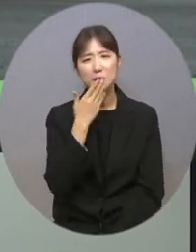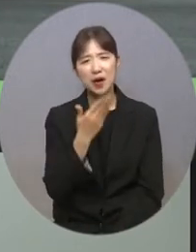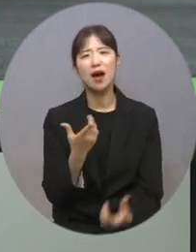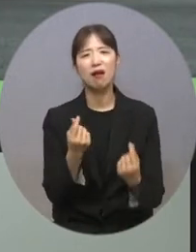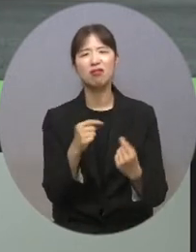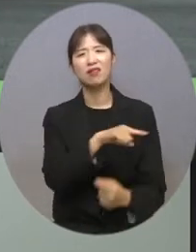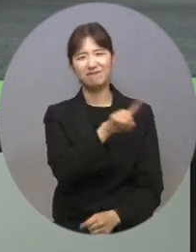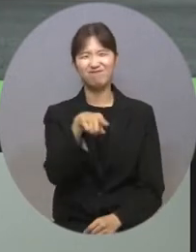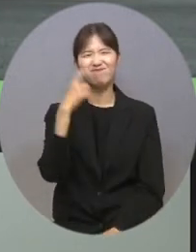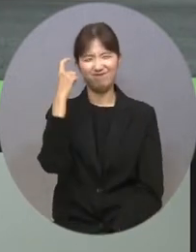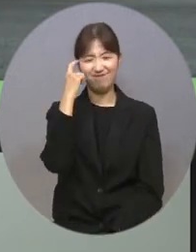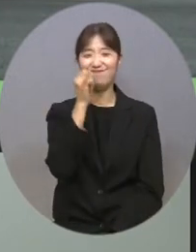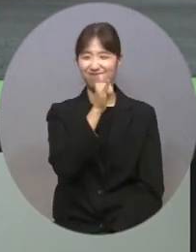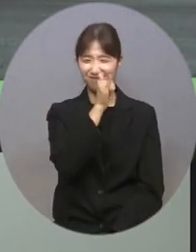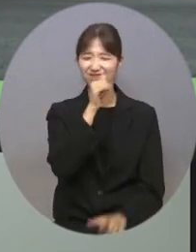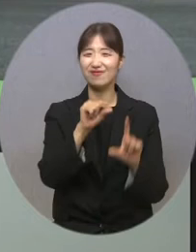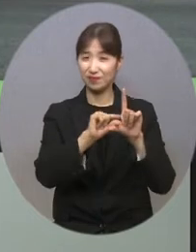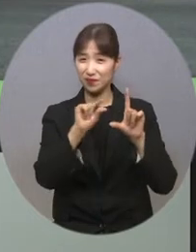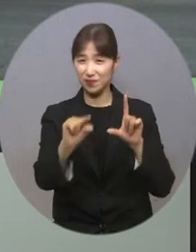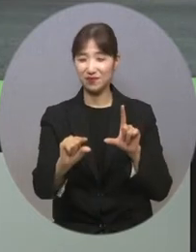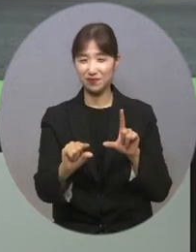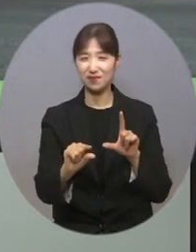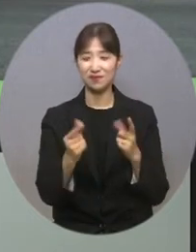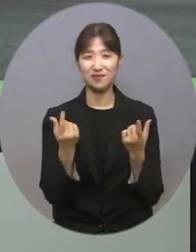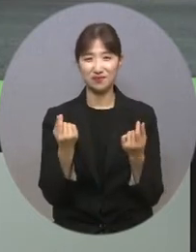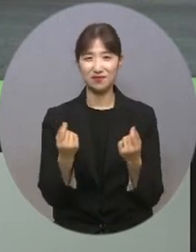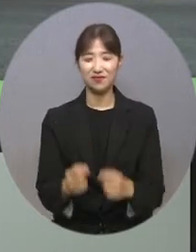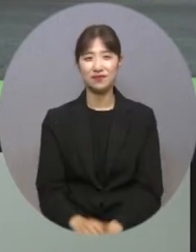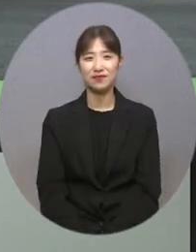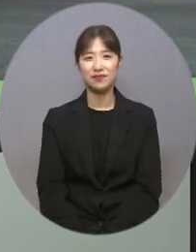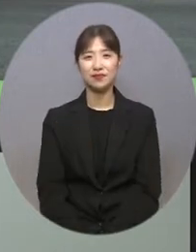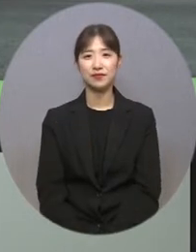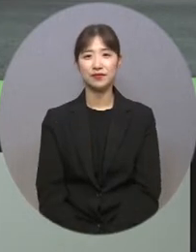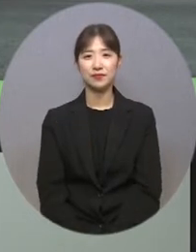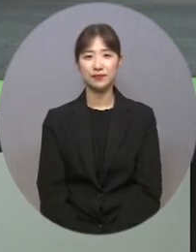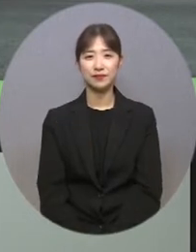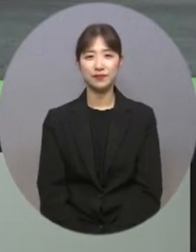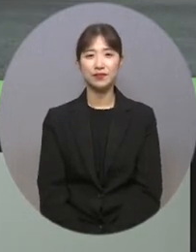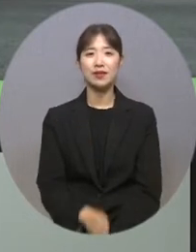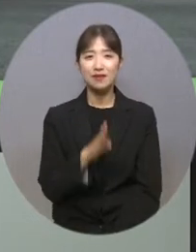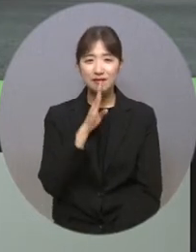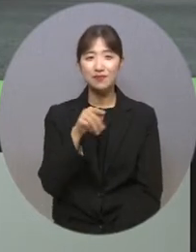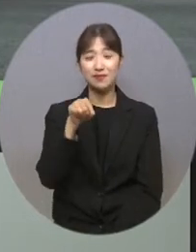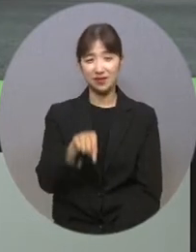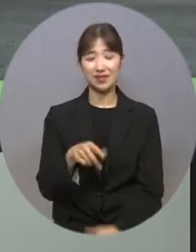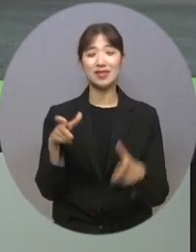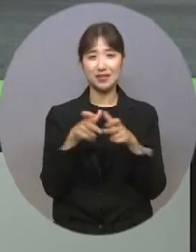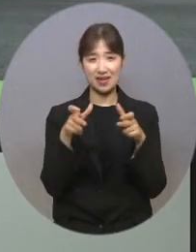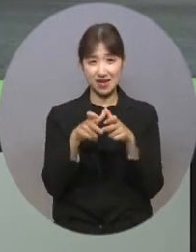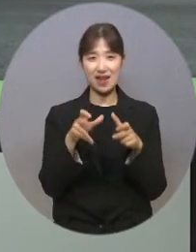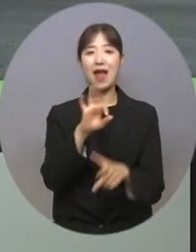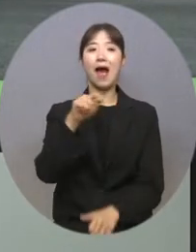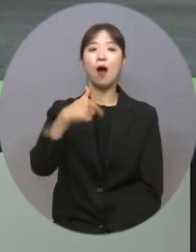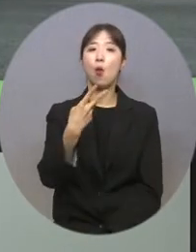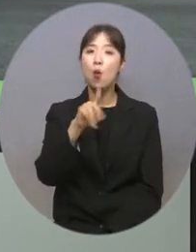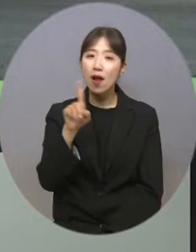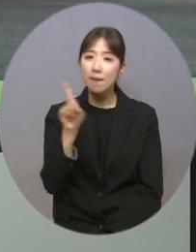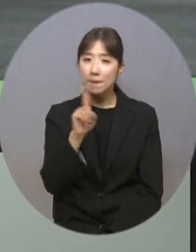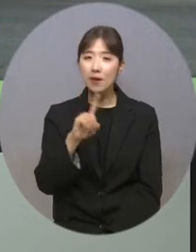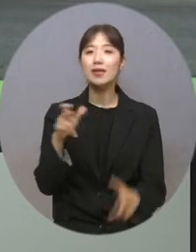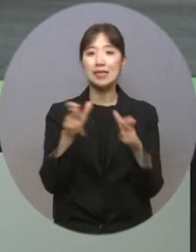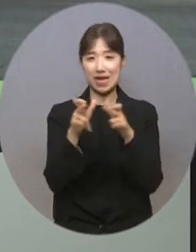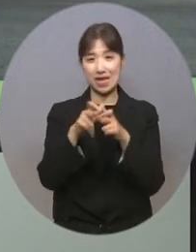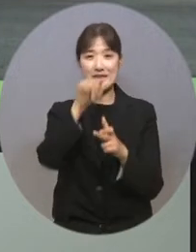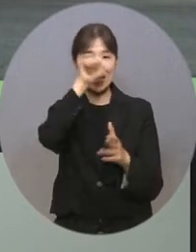하실지 않을까 그런 생각을 해본 겁니다 사실 장애나 구라 가요 장애인 삶을 직접